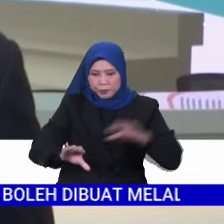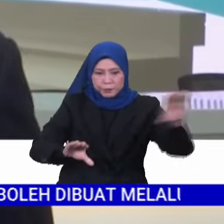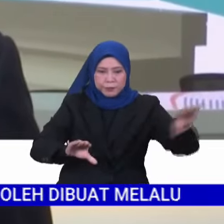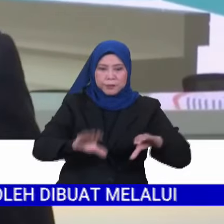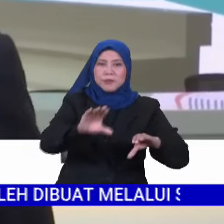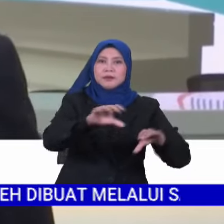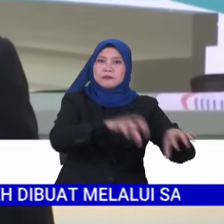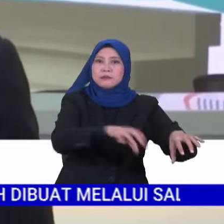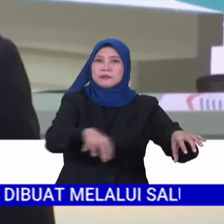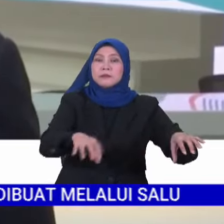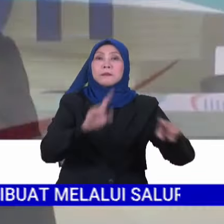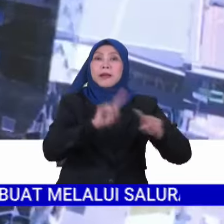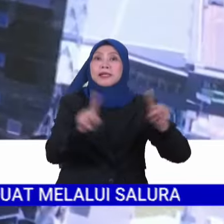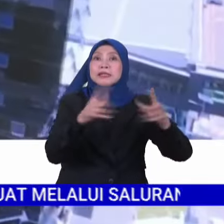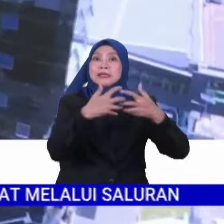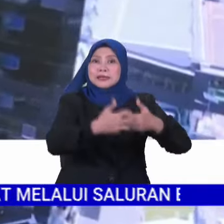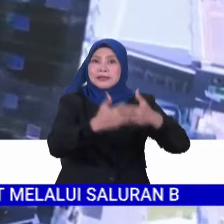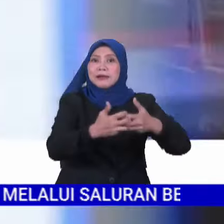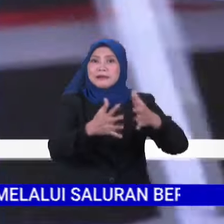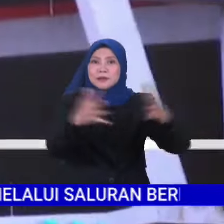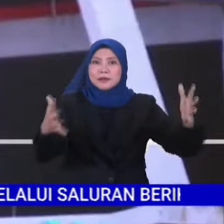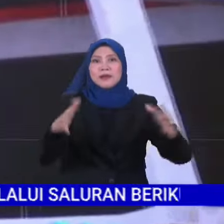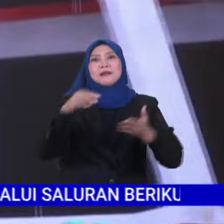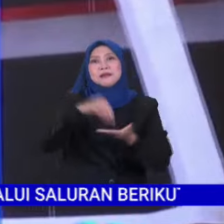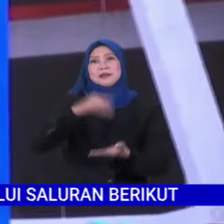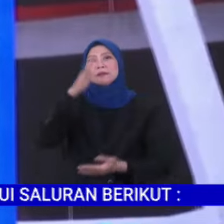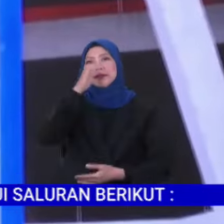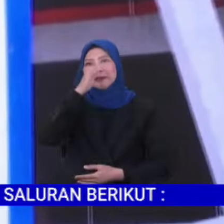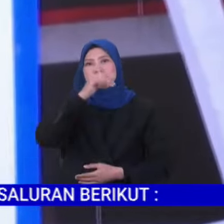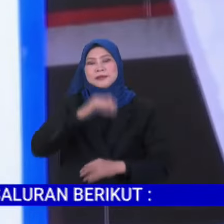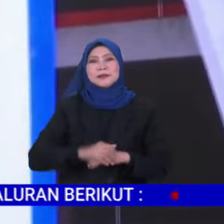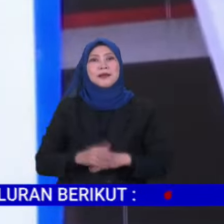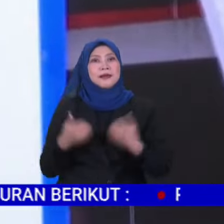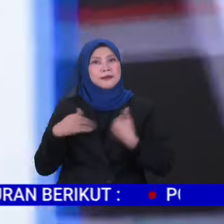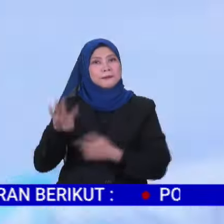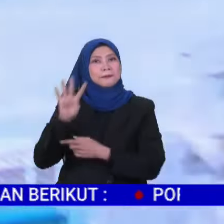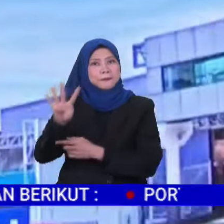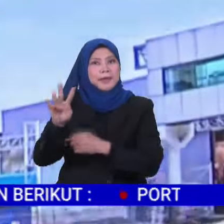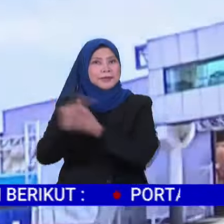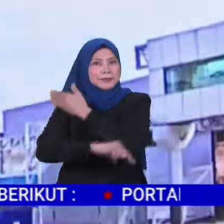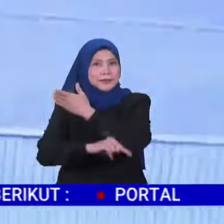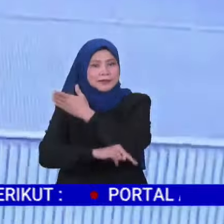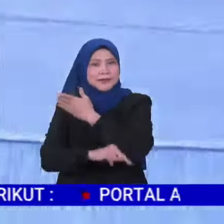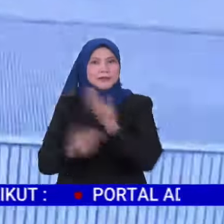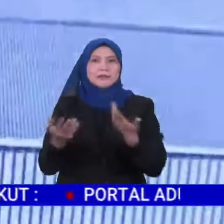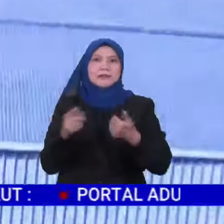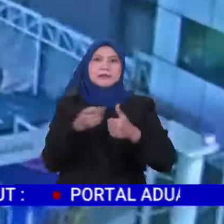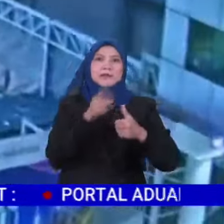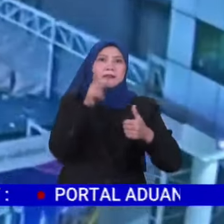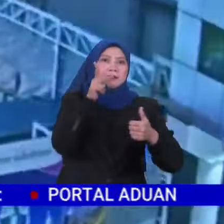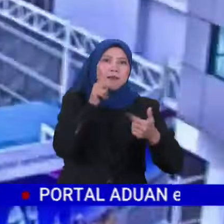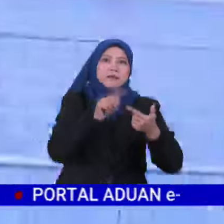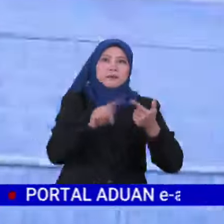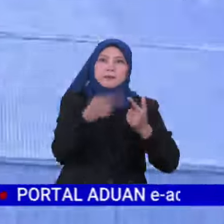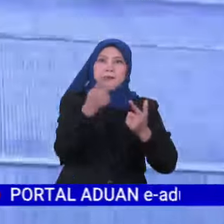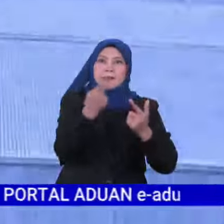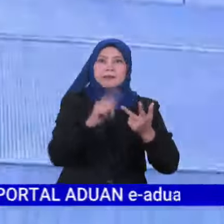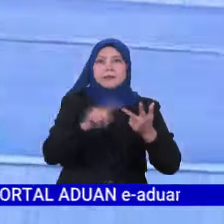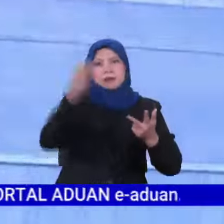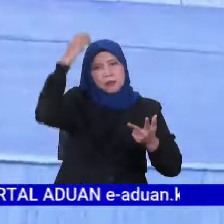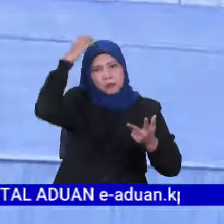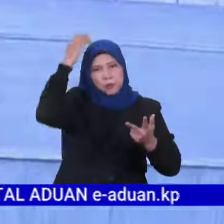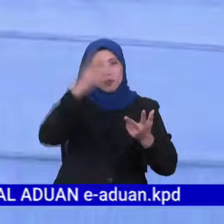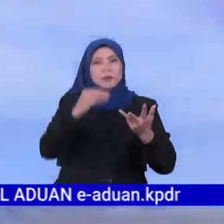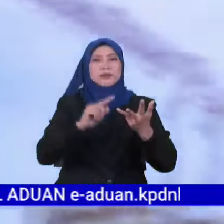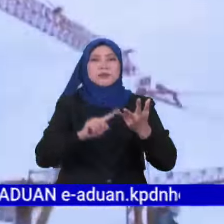hilangnya selesailah dimaksud 4 lagi negeri yang jadi pilihan utama untuk labor elah Kedah Pulau Pinang selango